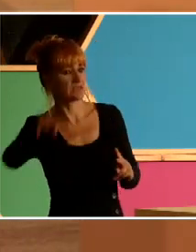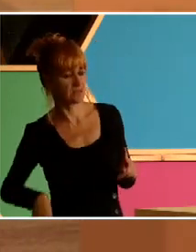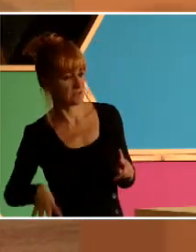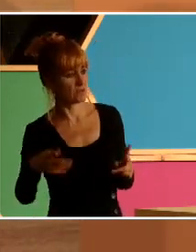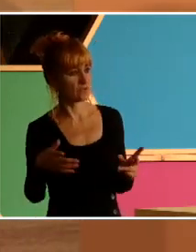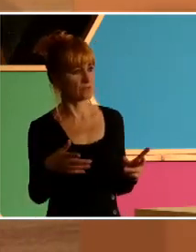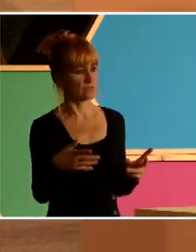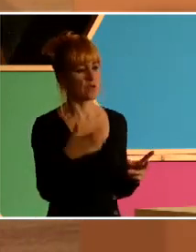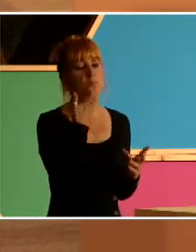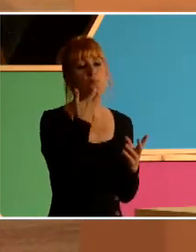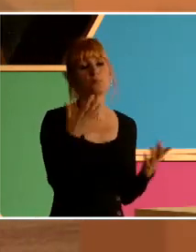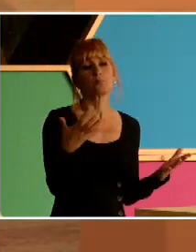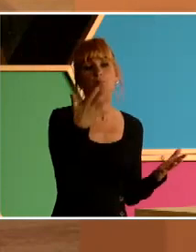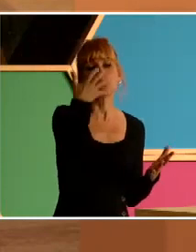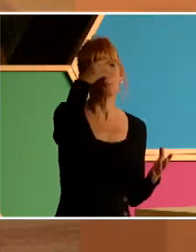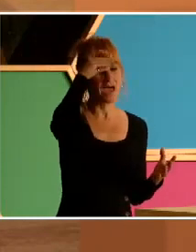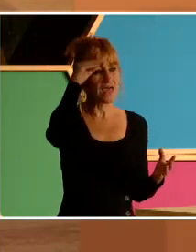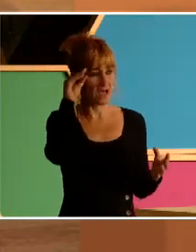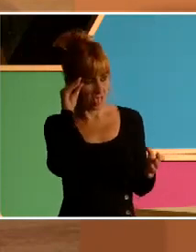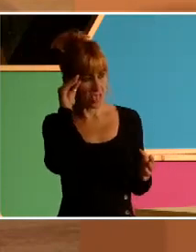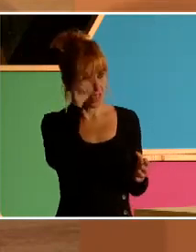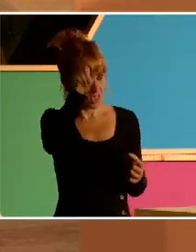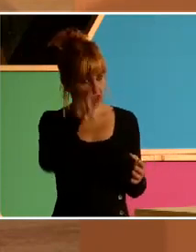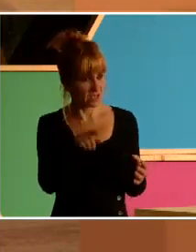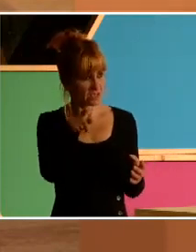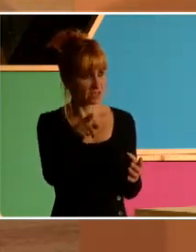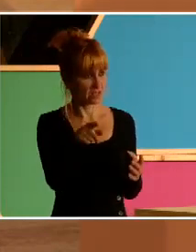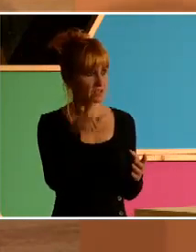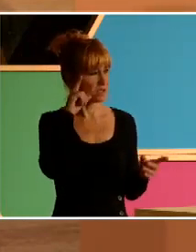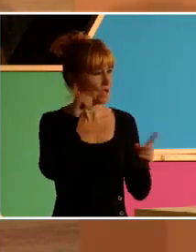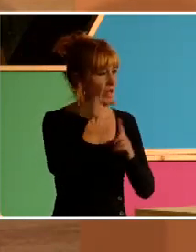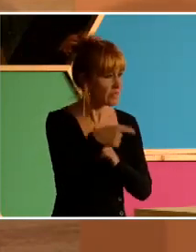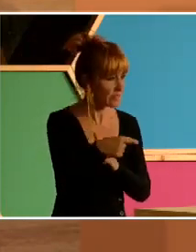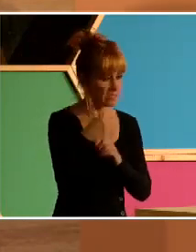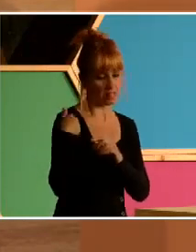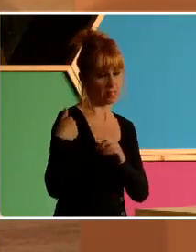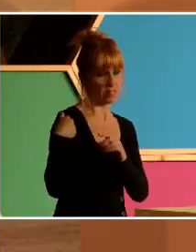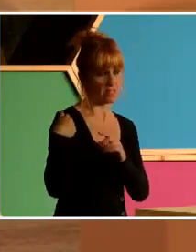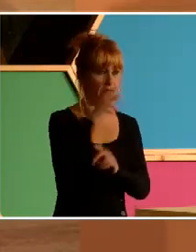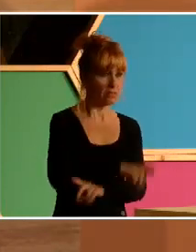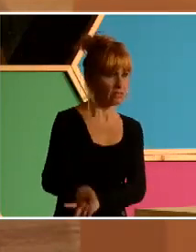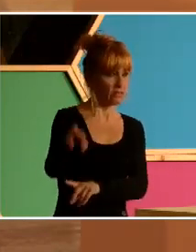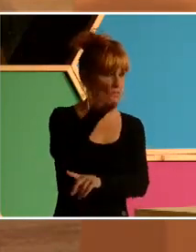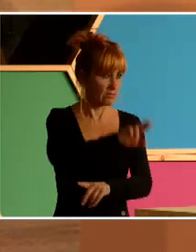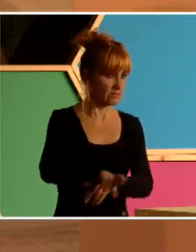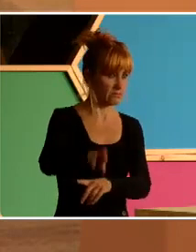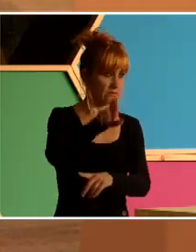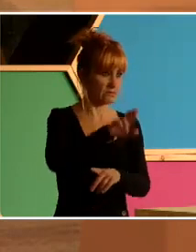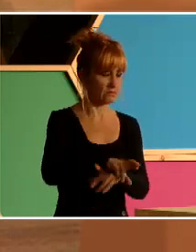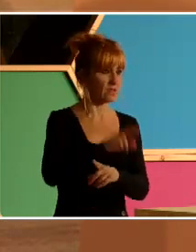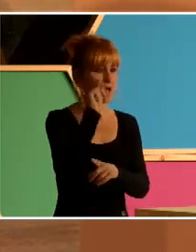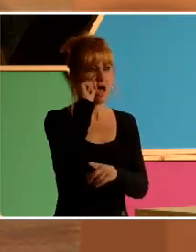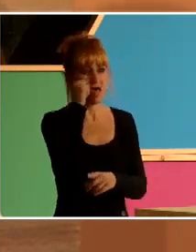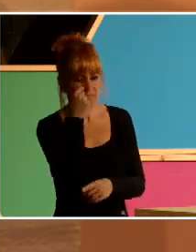del senyor Maragall, no? D'Esquerra Republicana, l'Ernest Maragall, que aquests dies cada dia torna a repetir allò de que Ada Colau